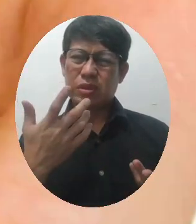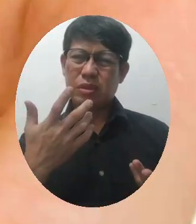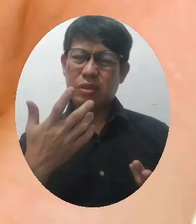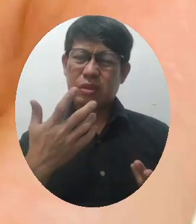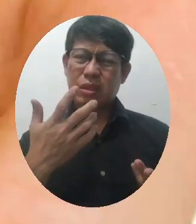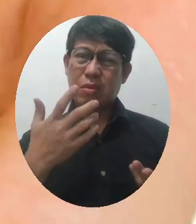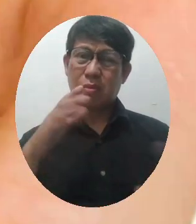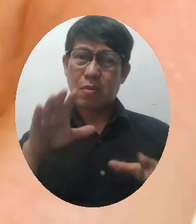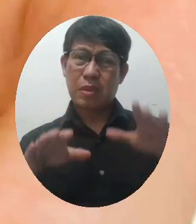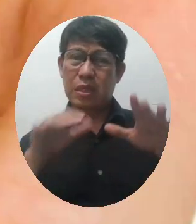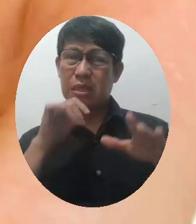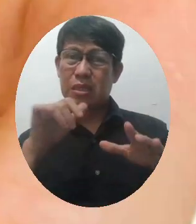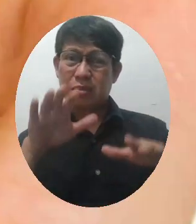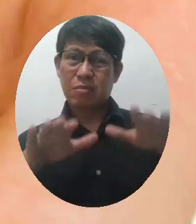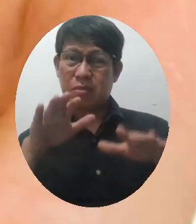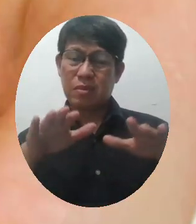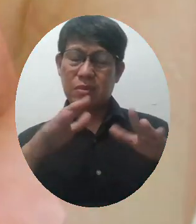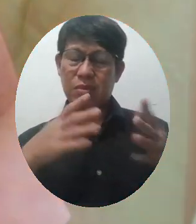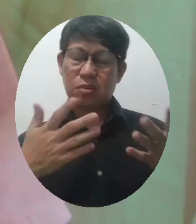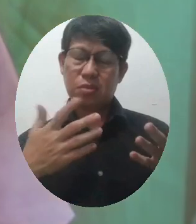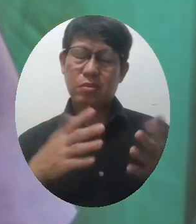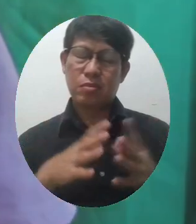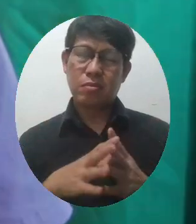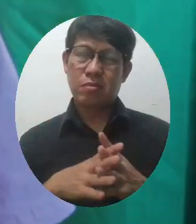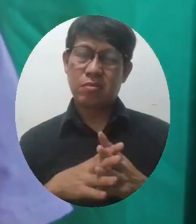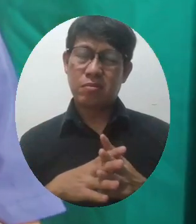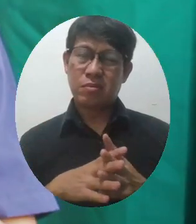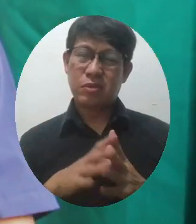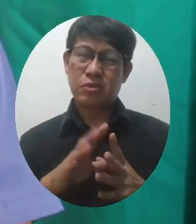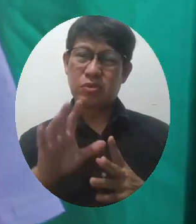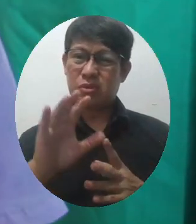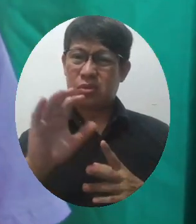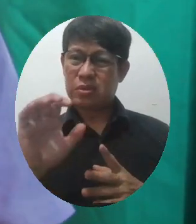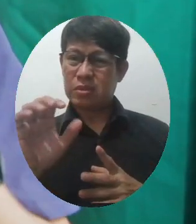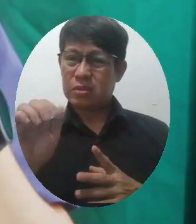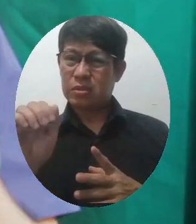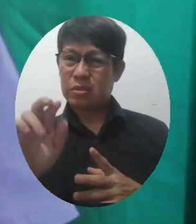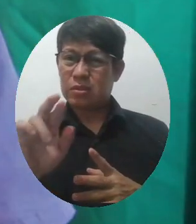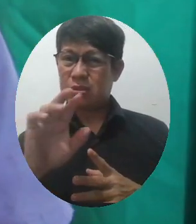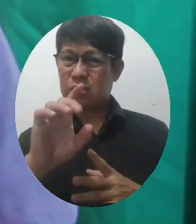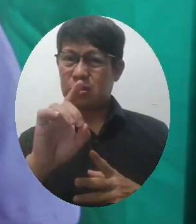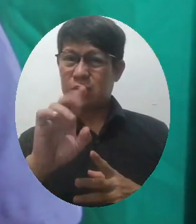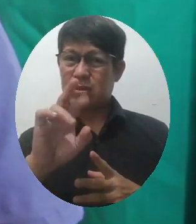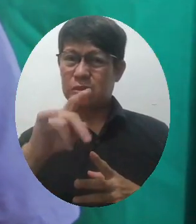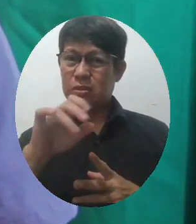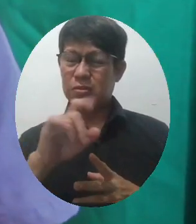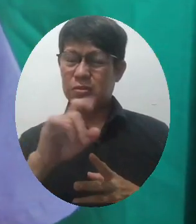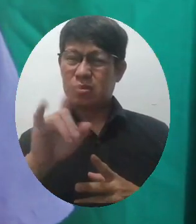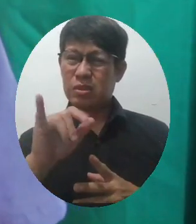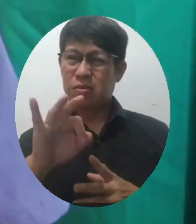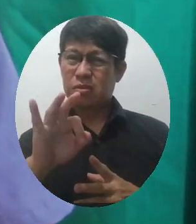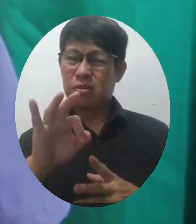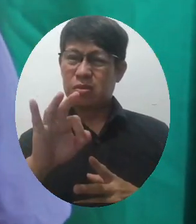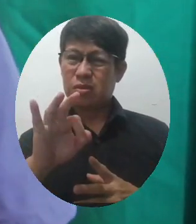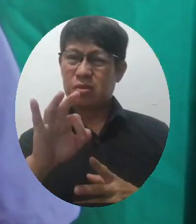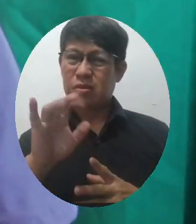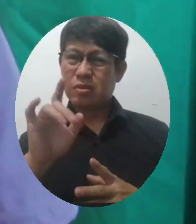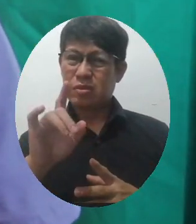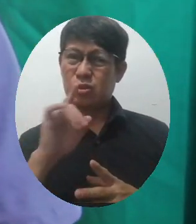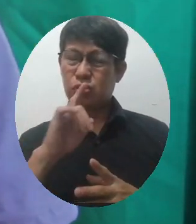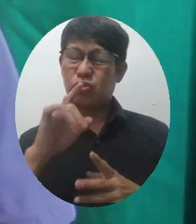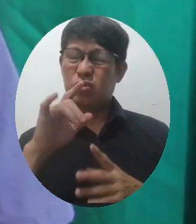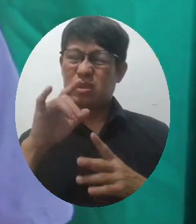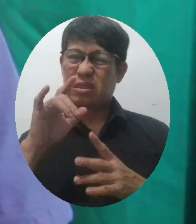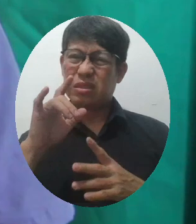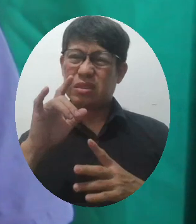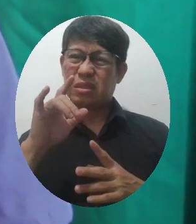natin. So, another misconception about eardrops, no? Eardrops are topical, no? So pag sinabi nating topical, yung